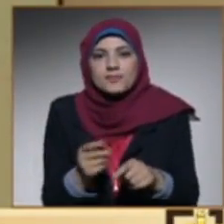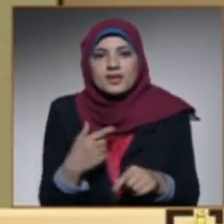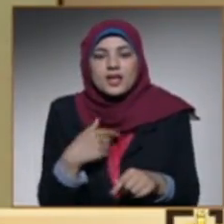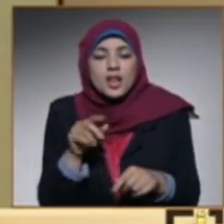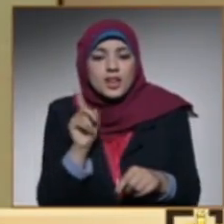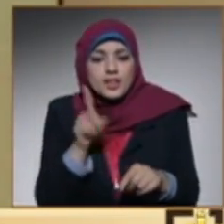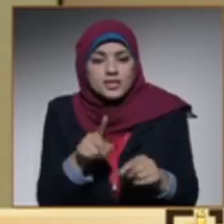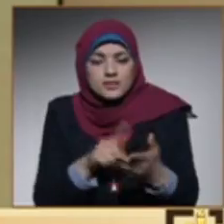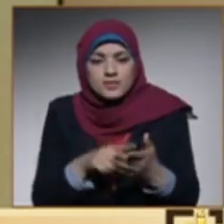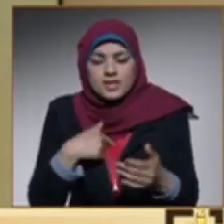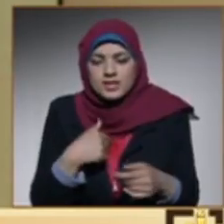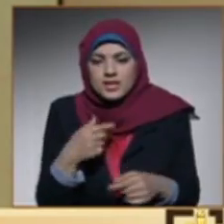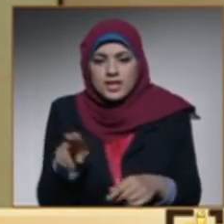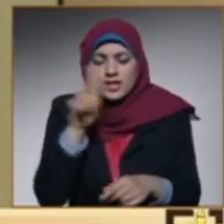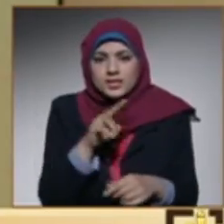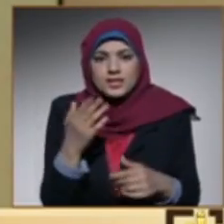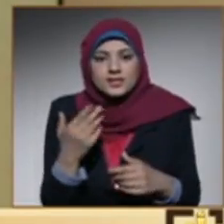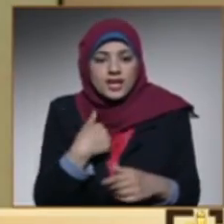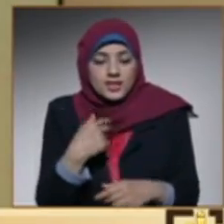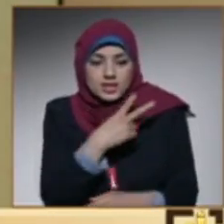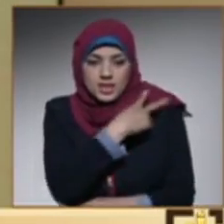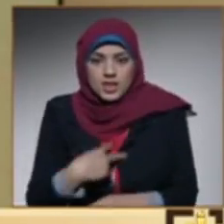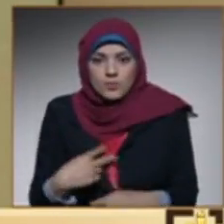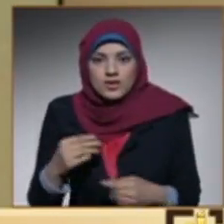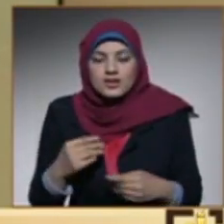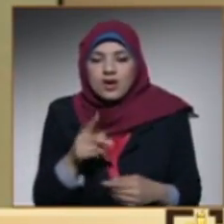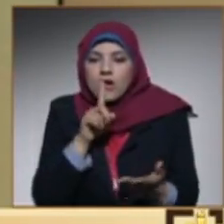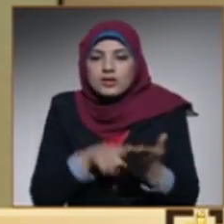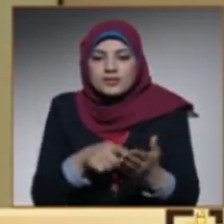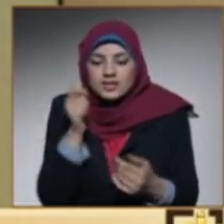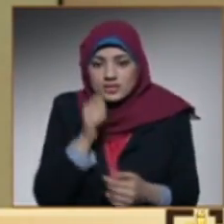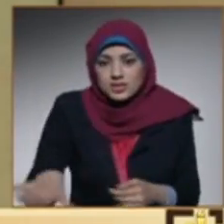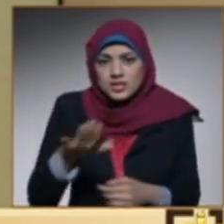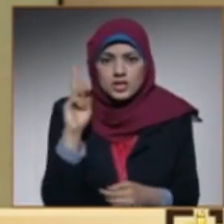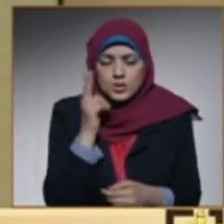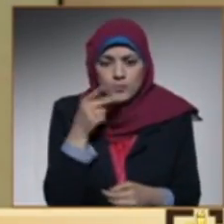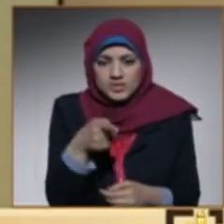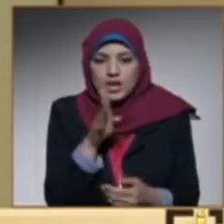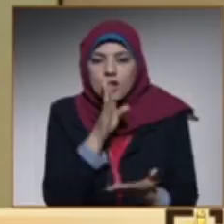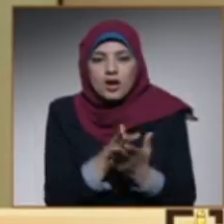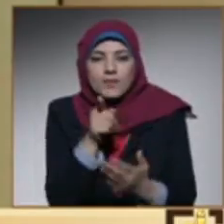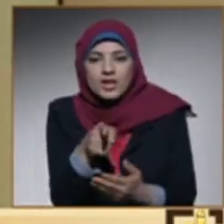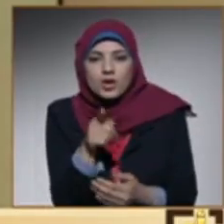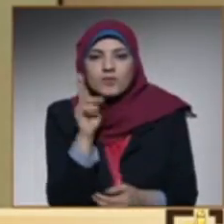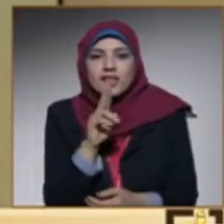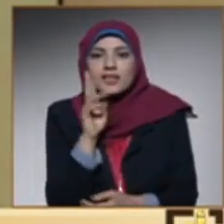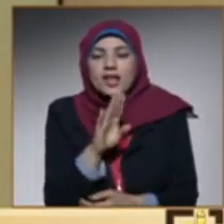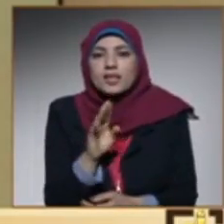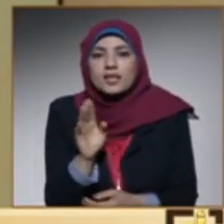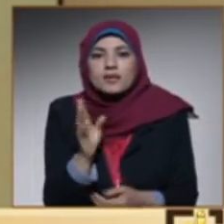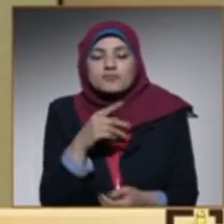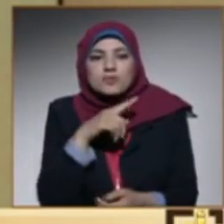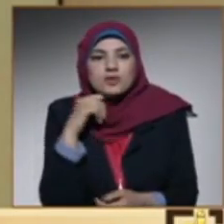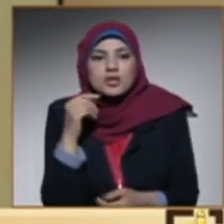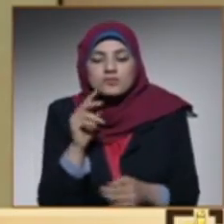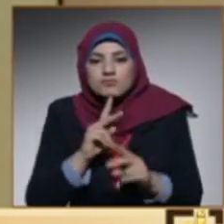يعني احنا كدوله او كحكومه قررنا ان الناس دي يبقى لها حق ان هي تتعلم التخصصات الصعبه